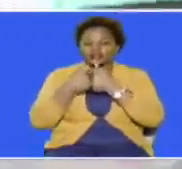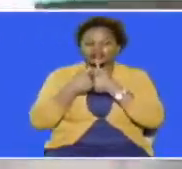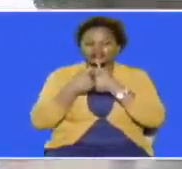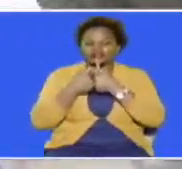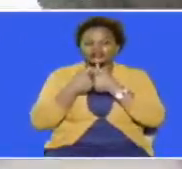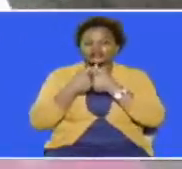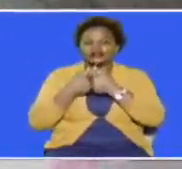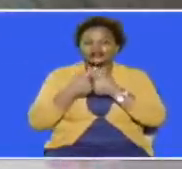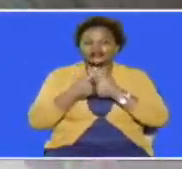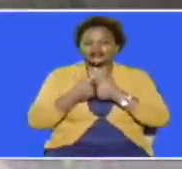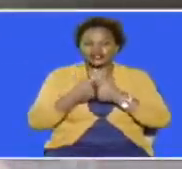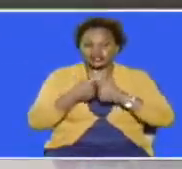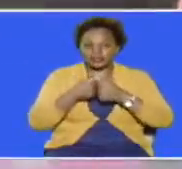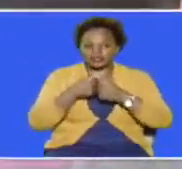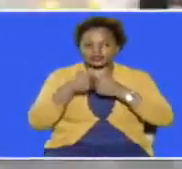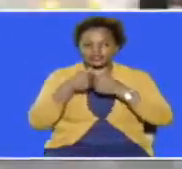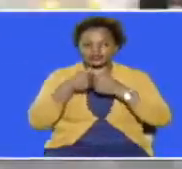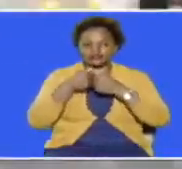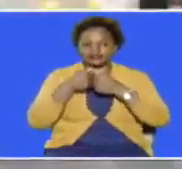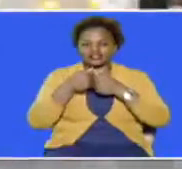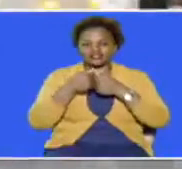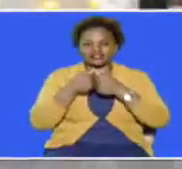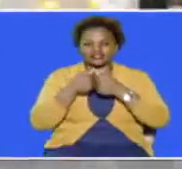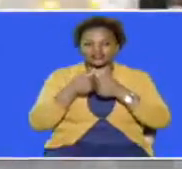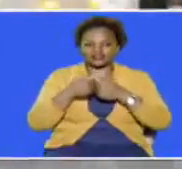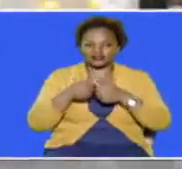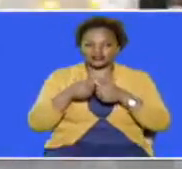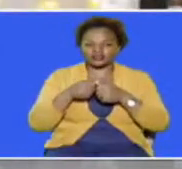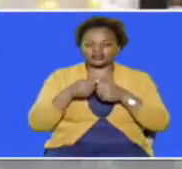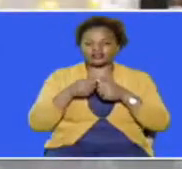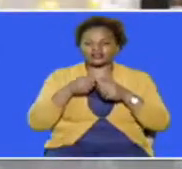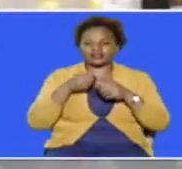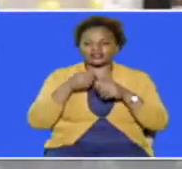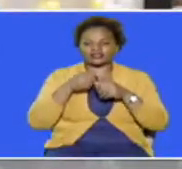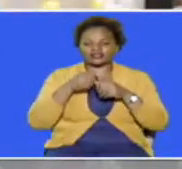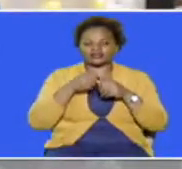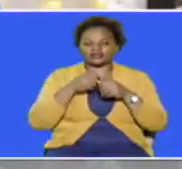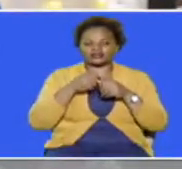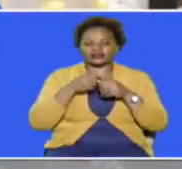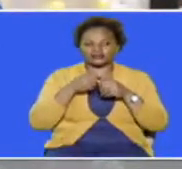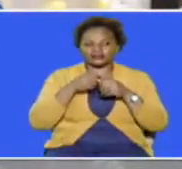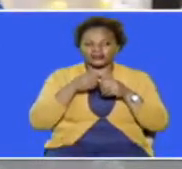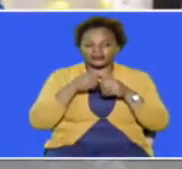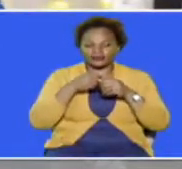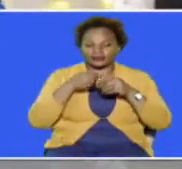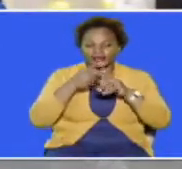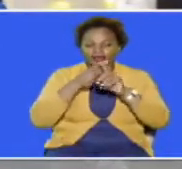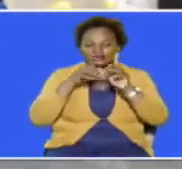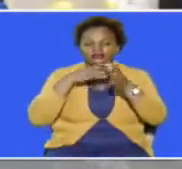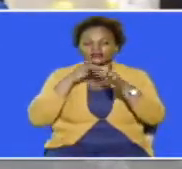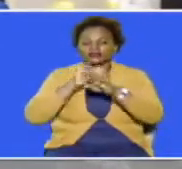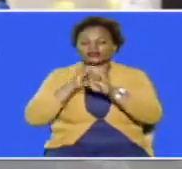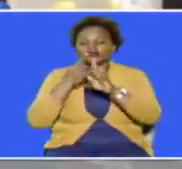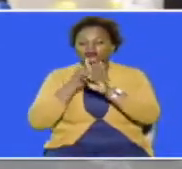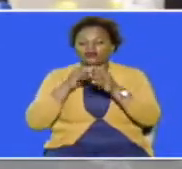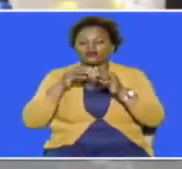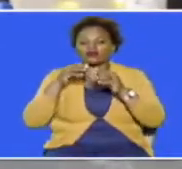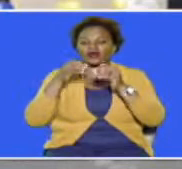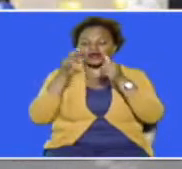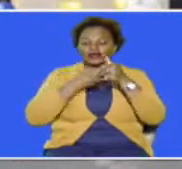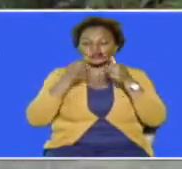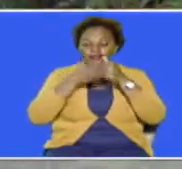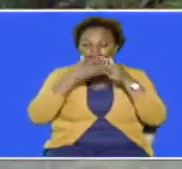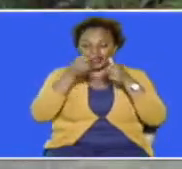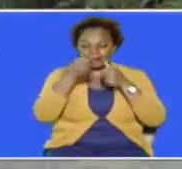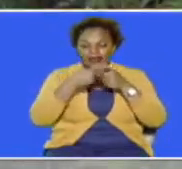la kulazimisha baadhi ya vyama kung'atuka kutoka vinyang'anyiro vya kuwania uongozi maeneo fulani kwenye uchaguzi wa Agosti